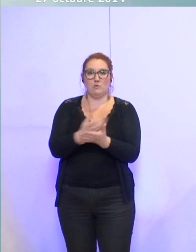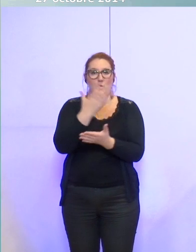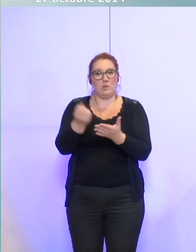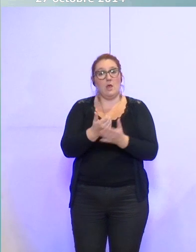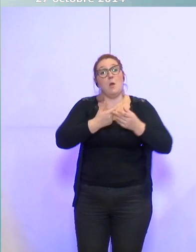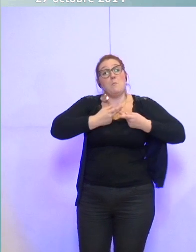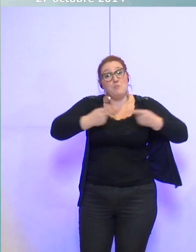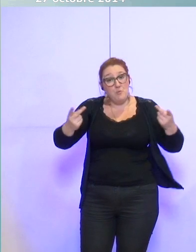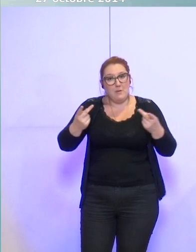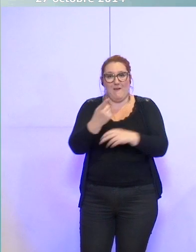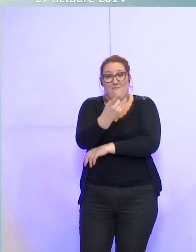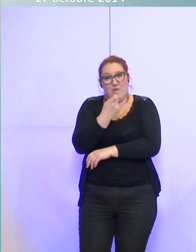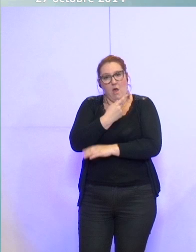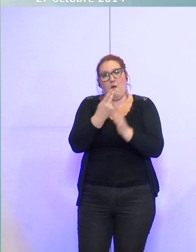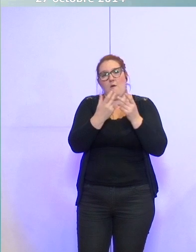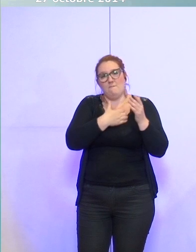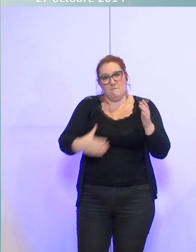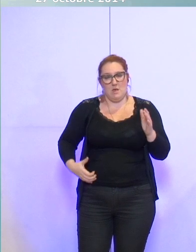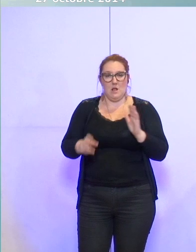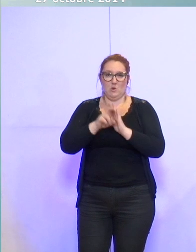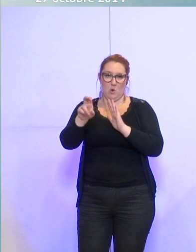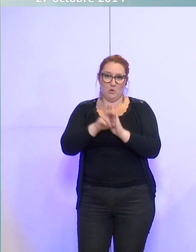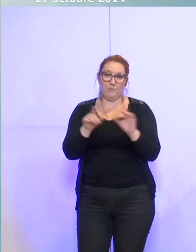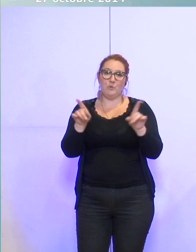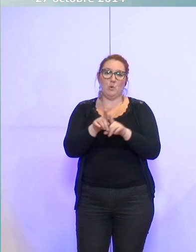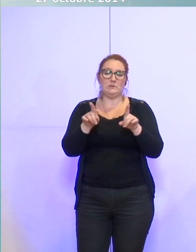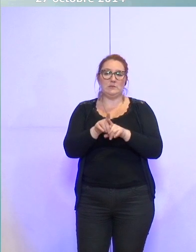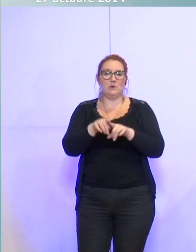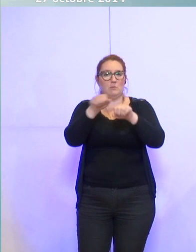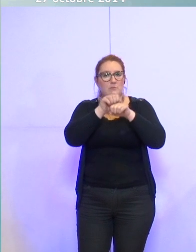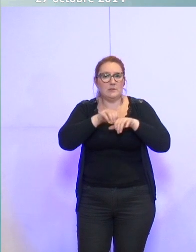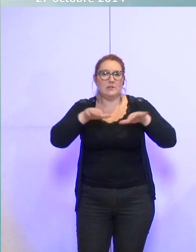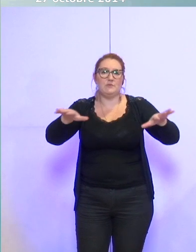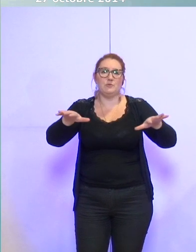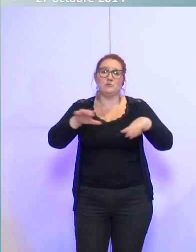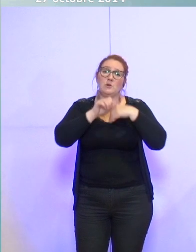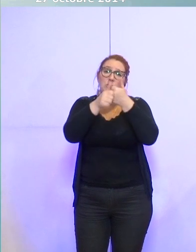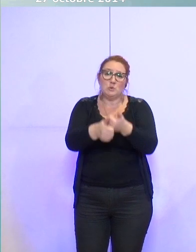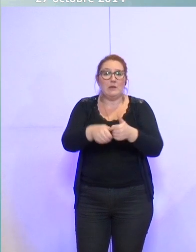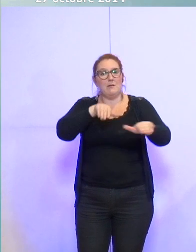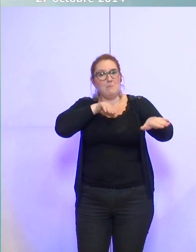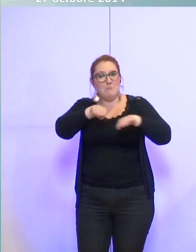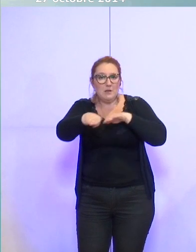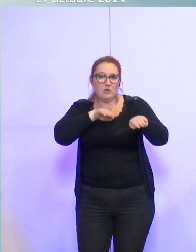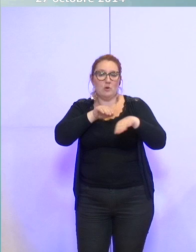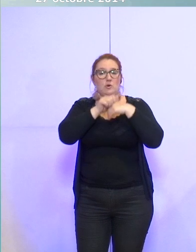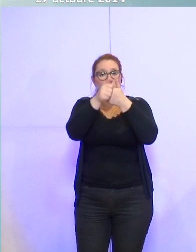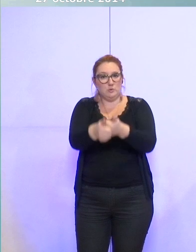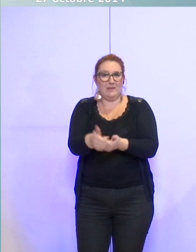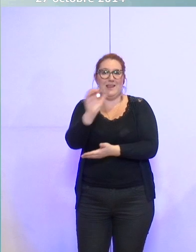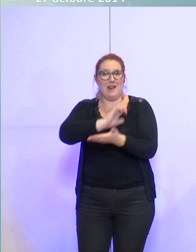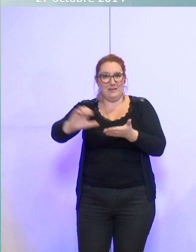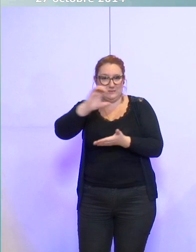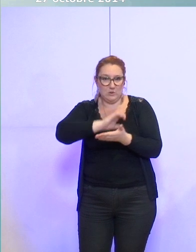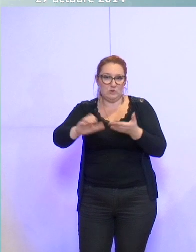Grenoble. Et elle est diffusée de manière structurée, selon une méthodologie et une licence, et j'y reviendrai, qui